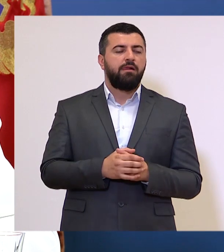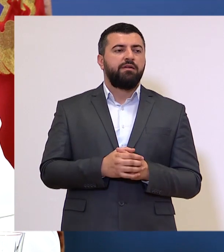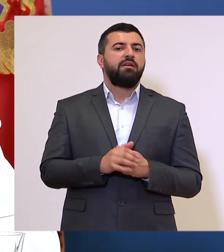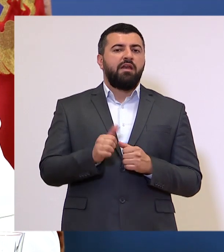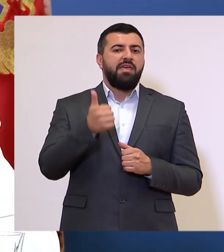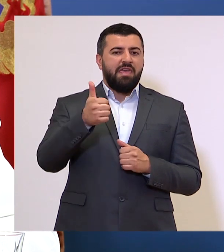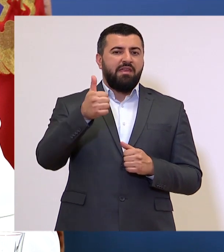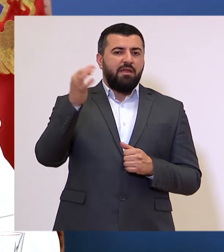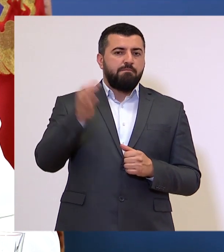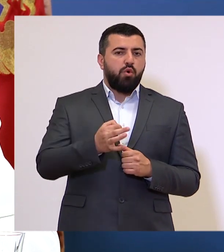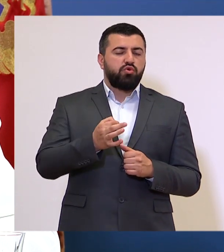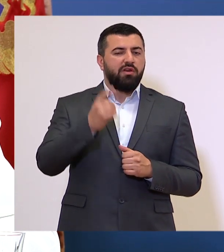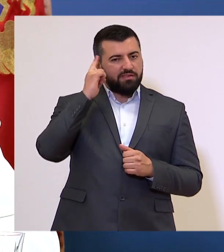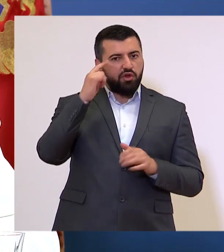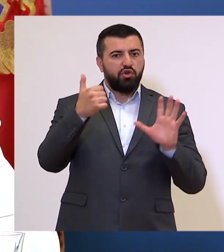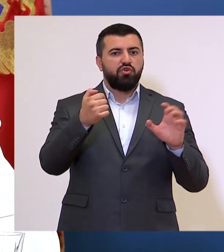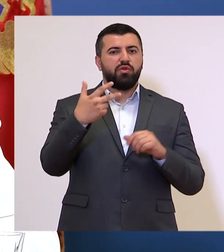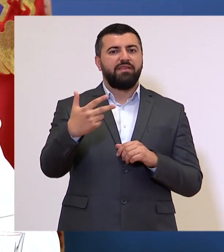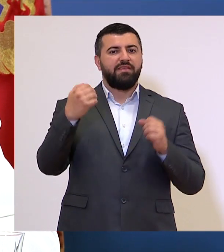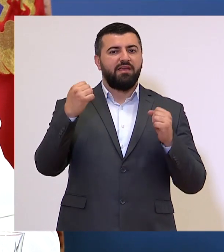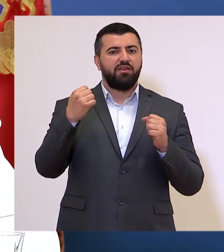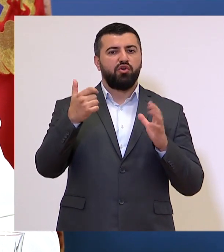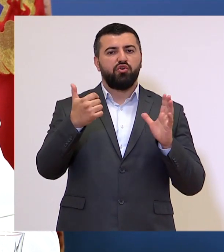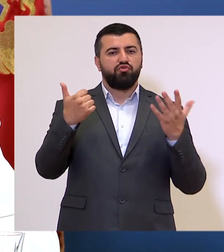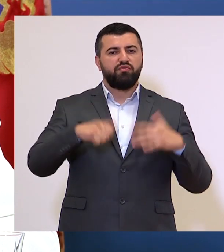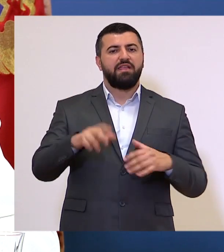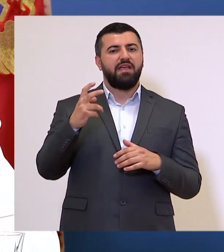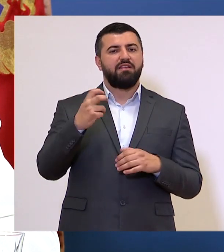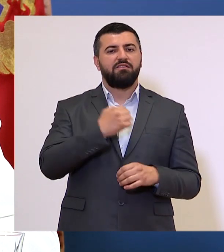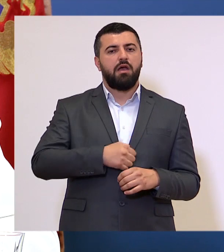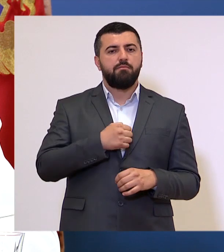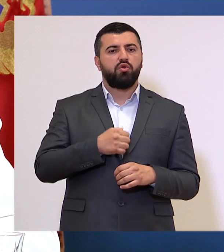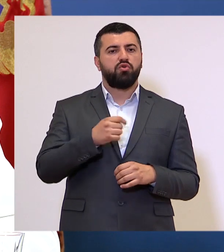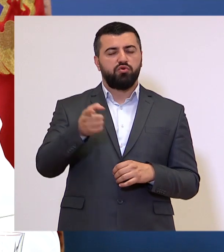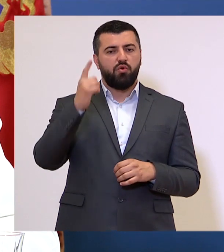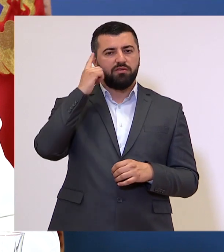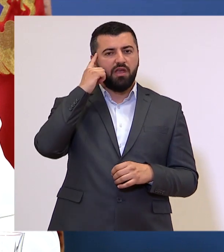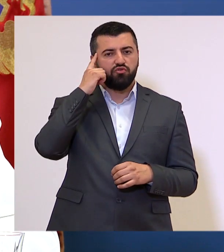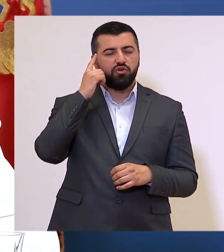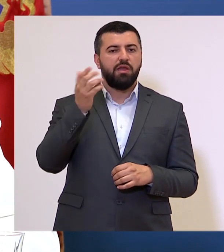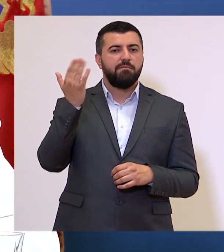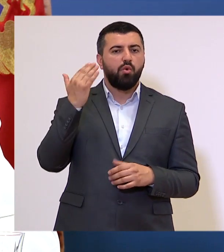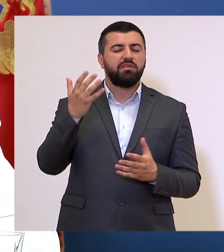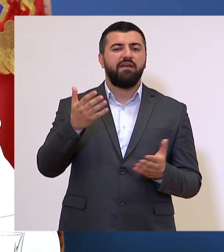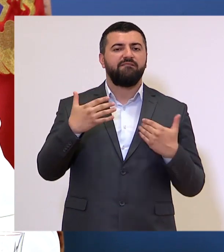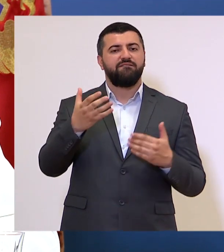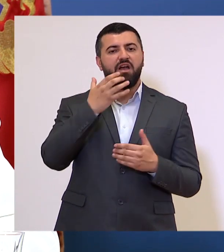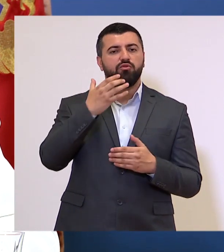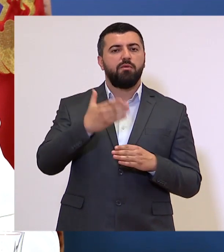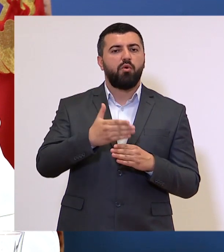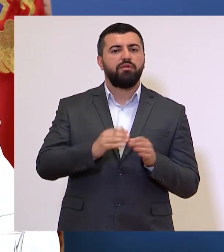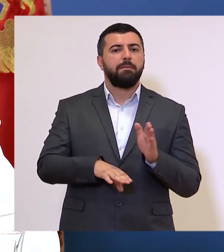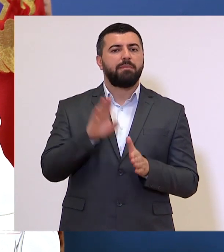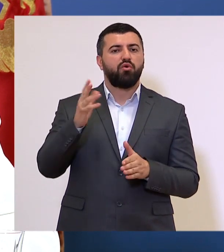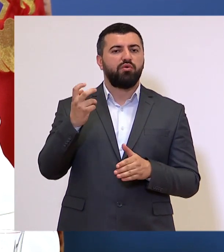je 1% populacije, znači 630.000 ljudi, 6.300 oboljelih, to znači da bude na respiratornoj potpori